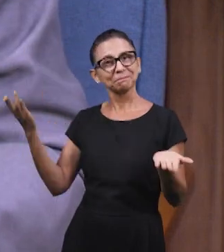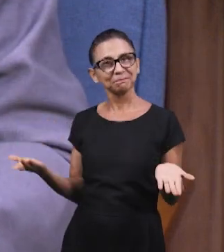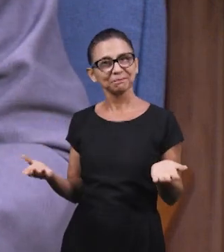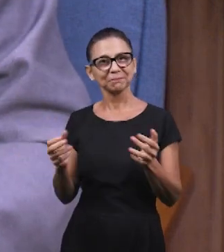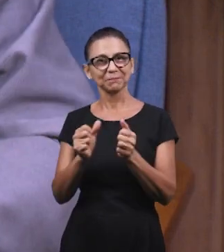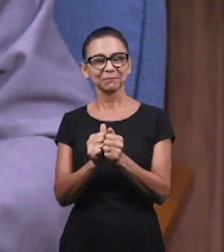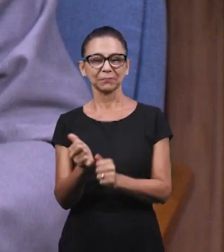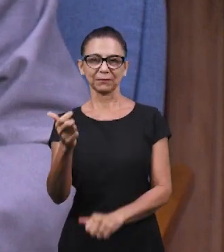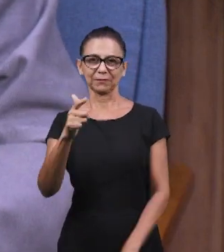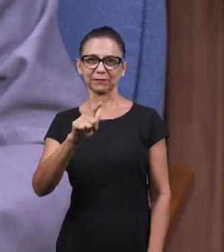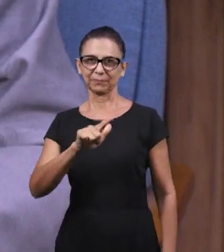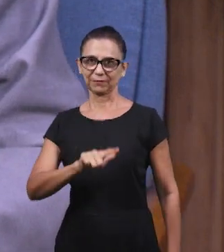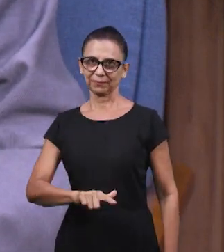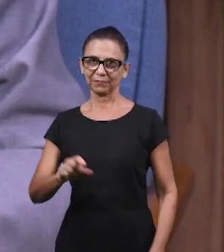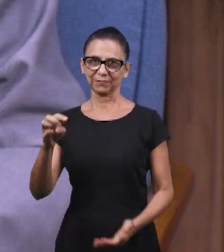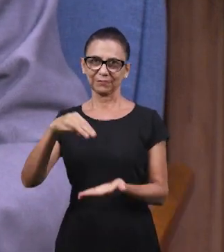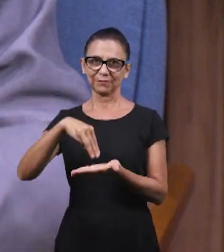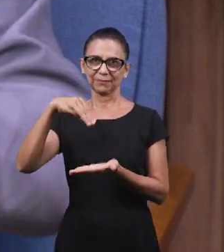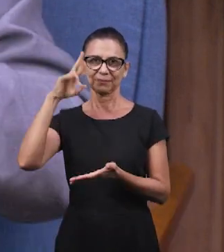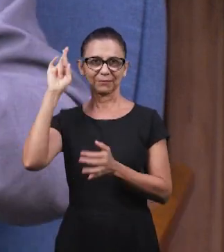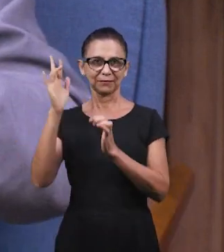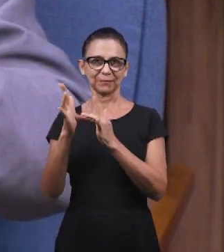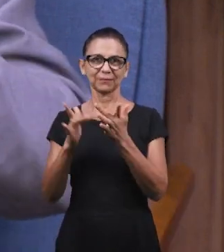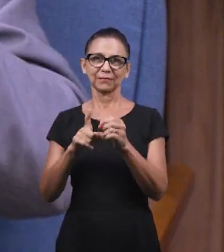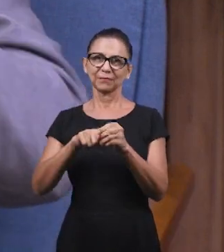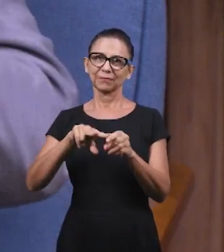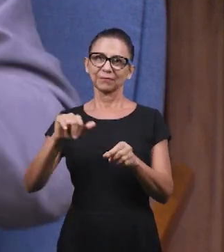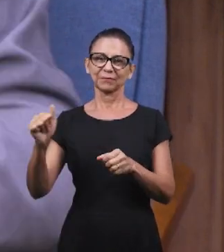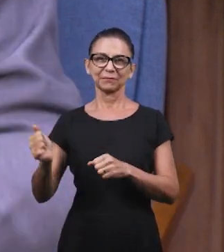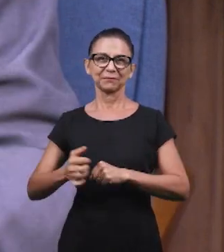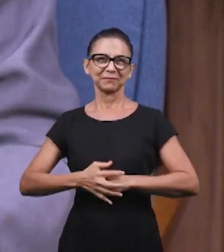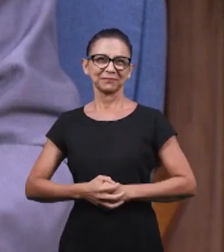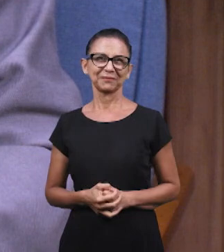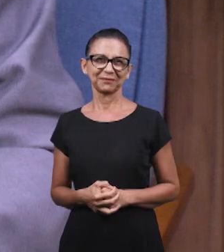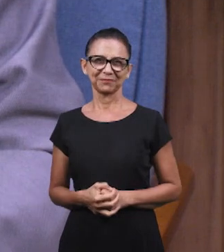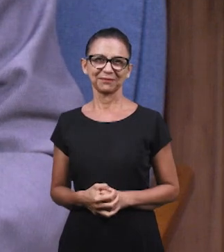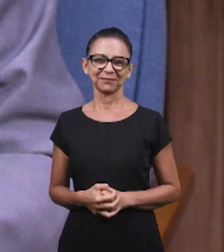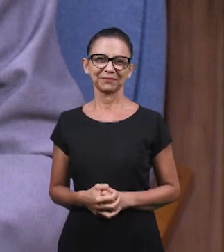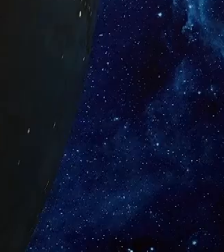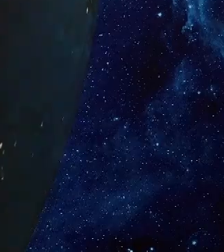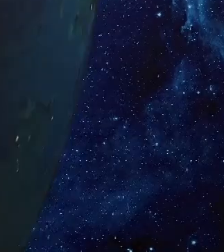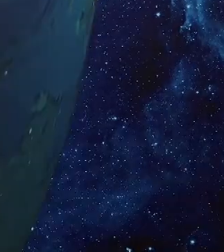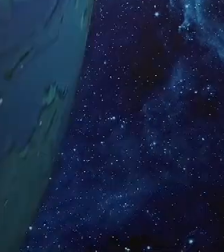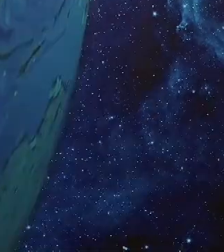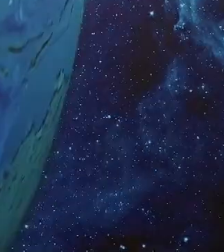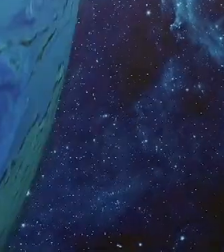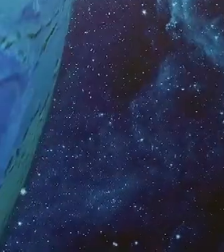Nous le veut, nous serons ensemble encore une fois. Maranatha, le Seigneur Jésus vient.